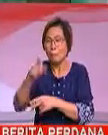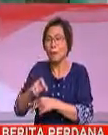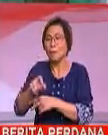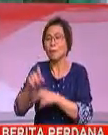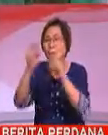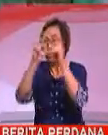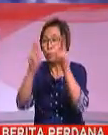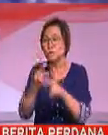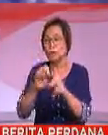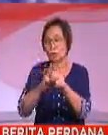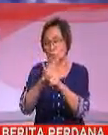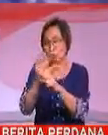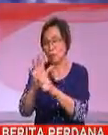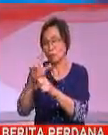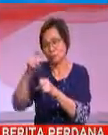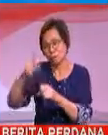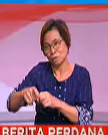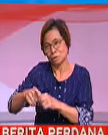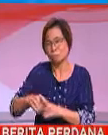COVID-19.